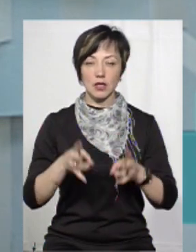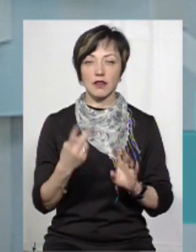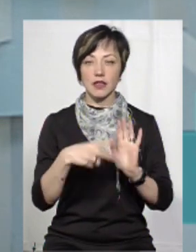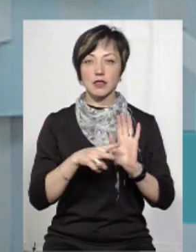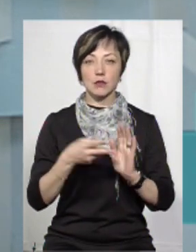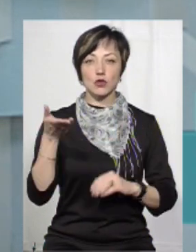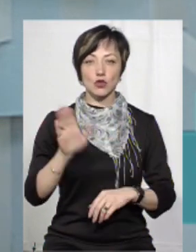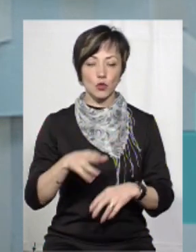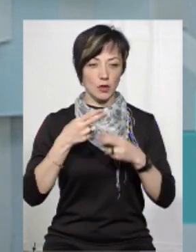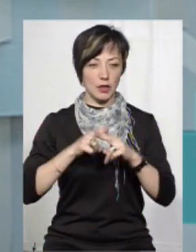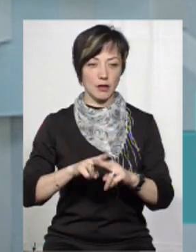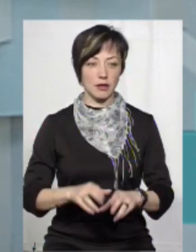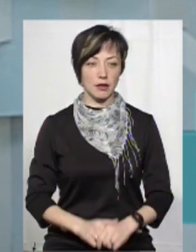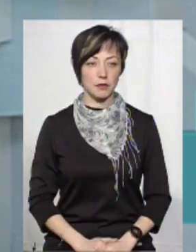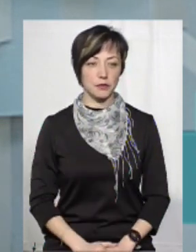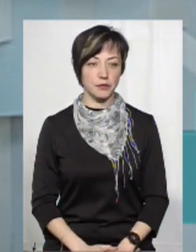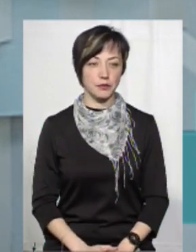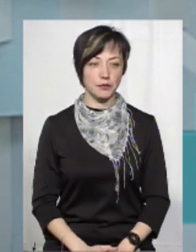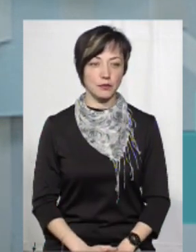27 одиниць техніки.